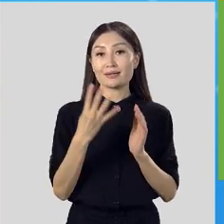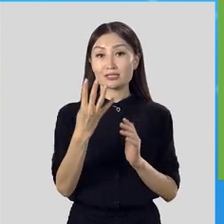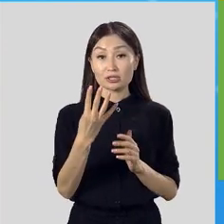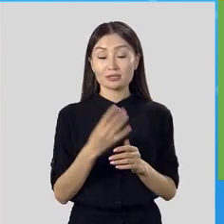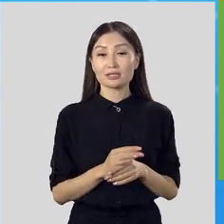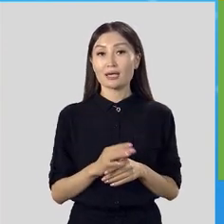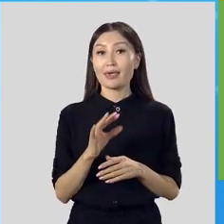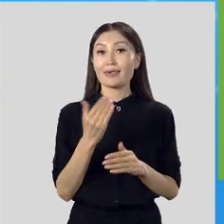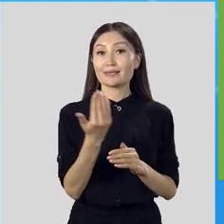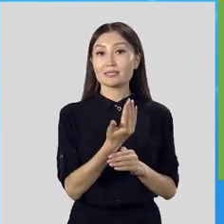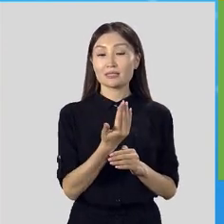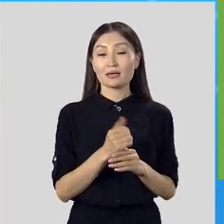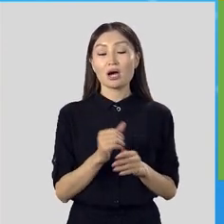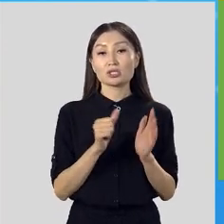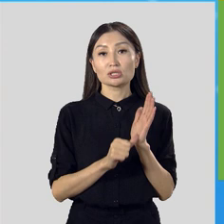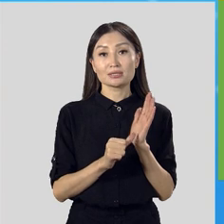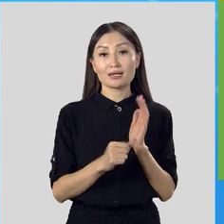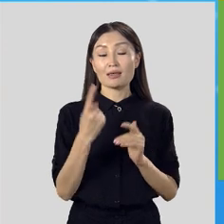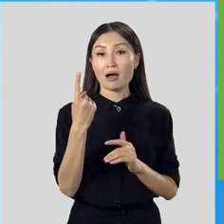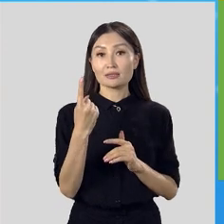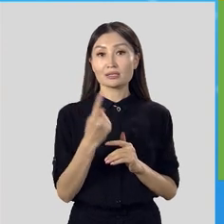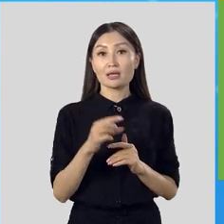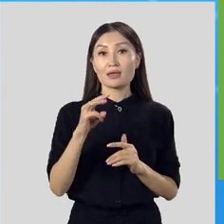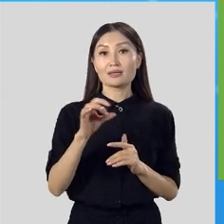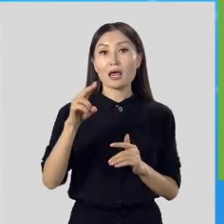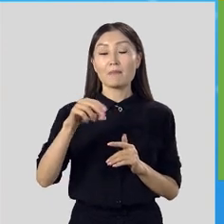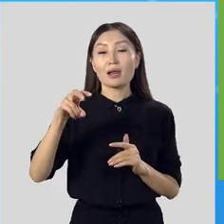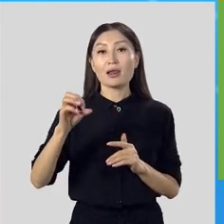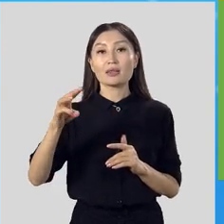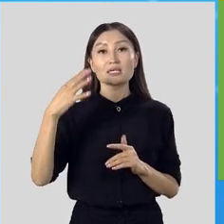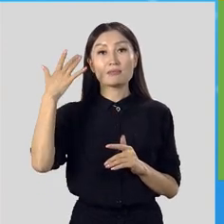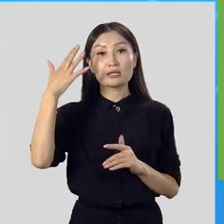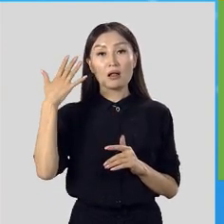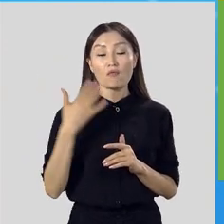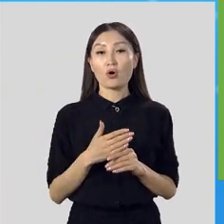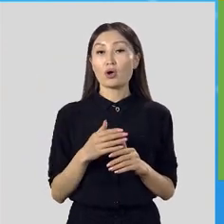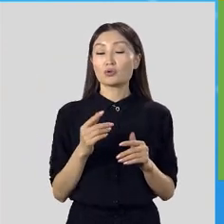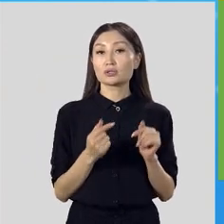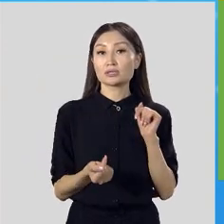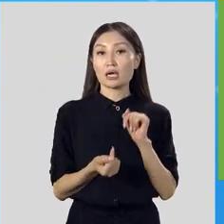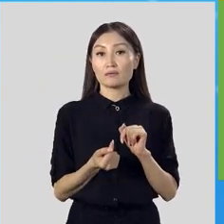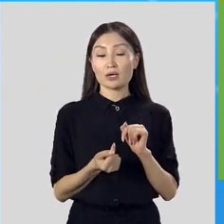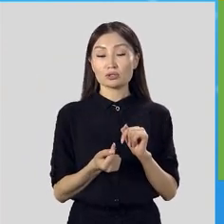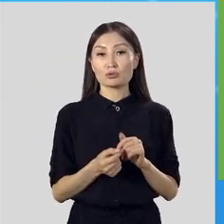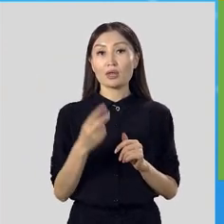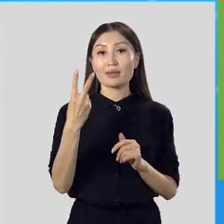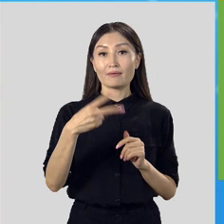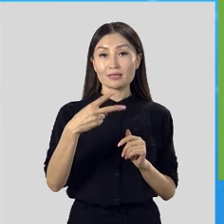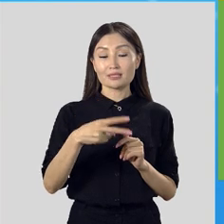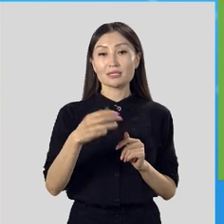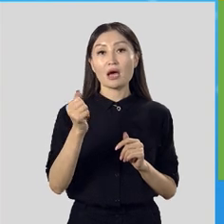64. Из них 61 триплет смысловой, то есть соответствует